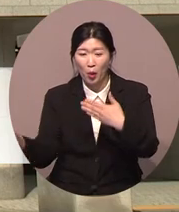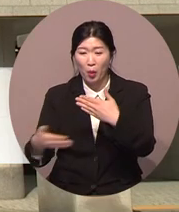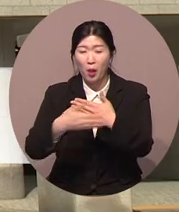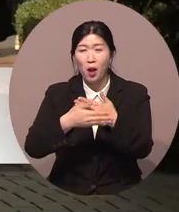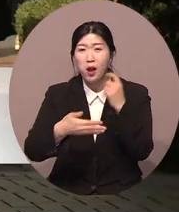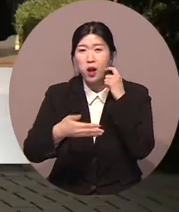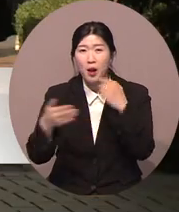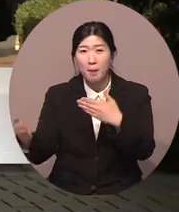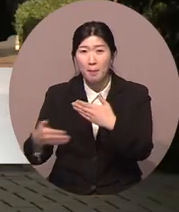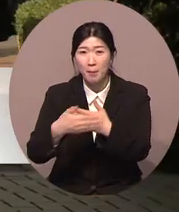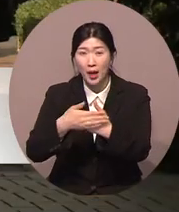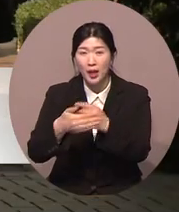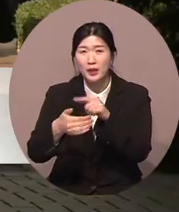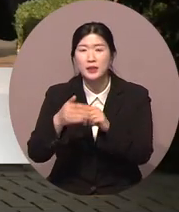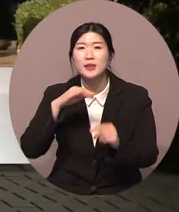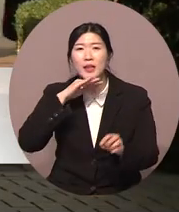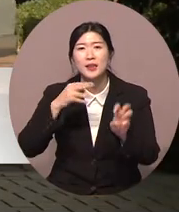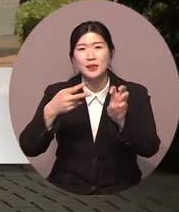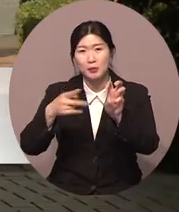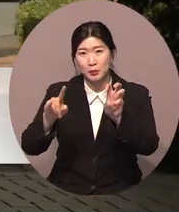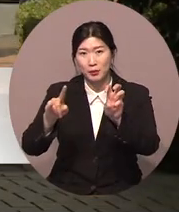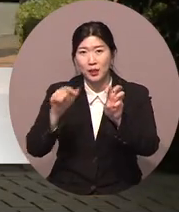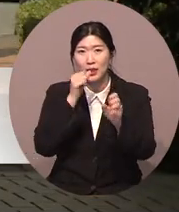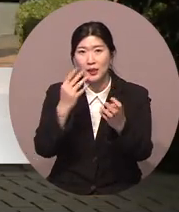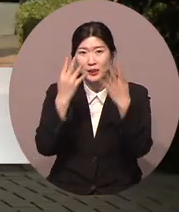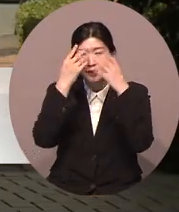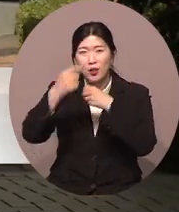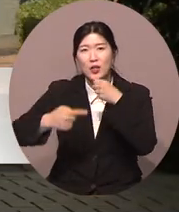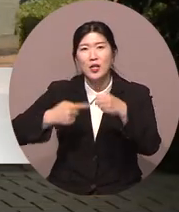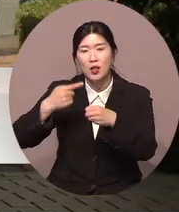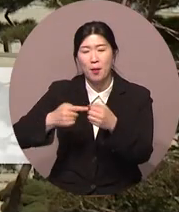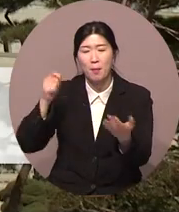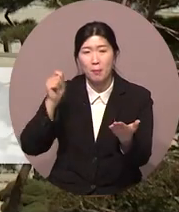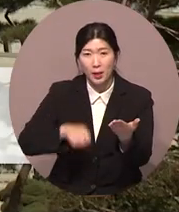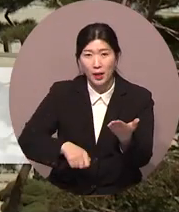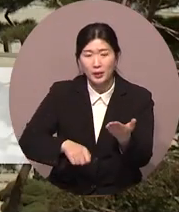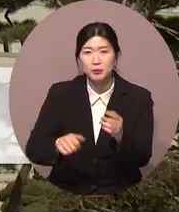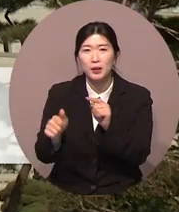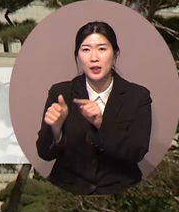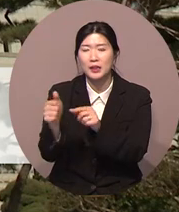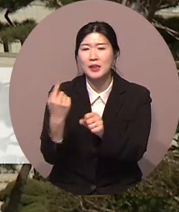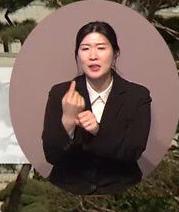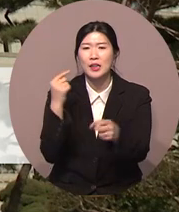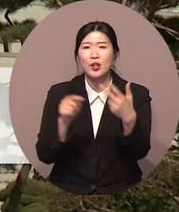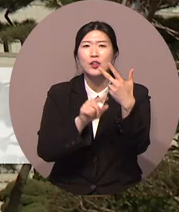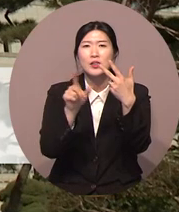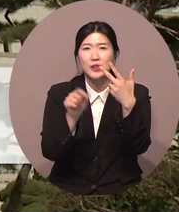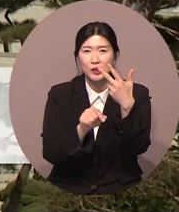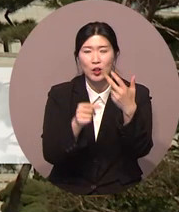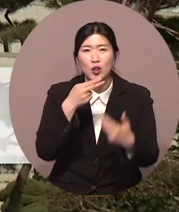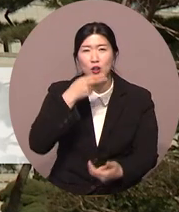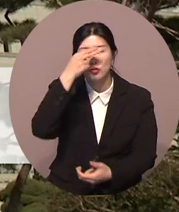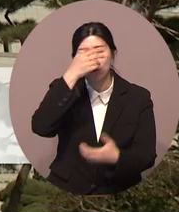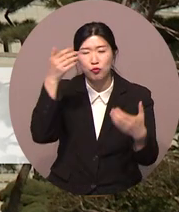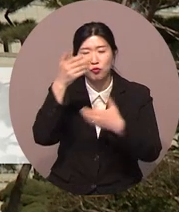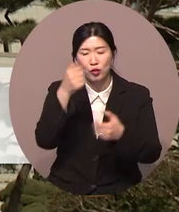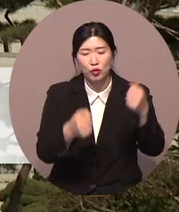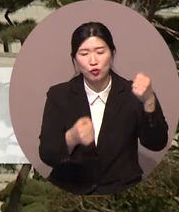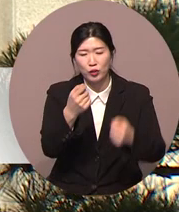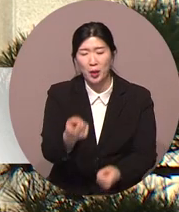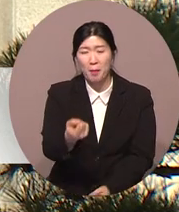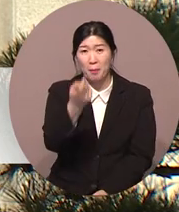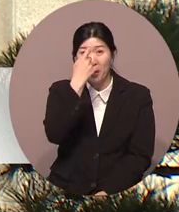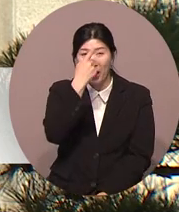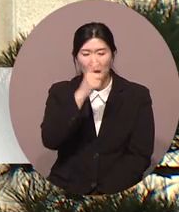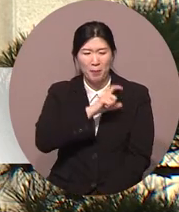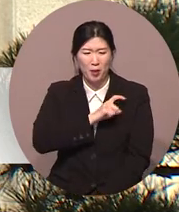넘겨진 30대에게 징역 1년을 선고했습니다 고인은 지난해 7월 음주 운전에 적발돼 운전 면허가